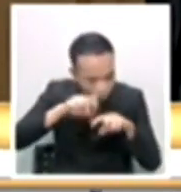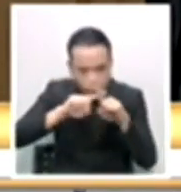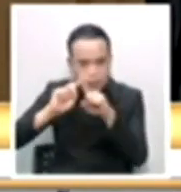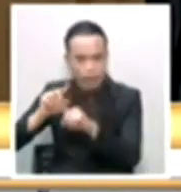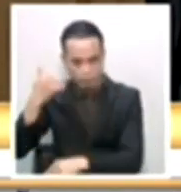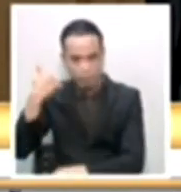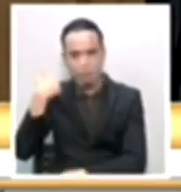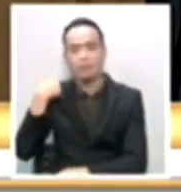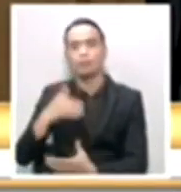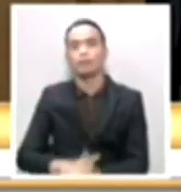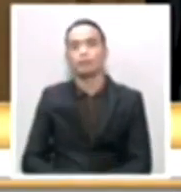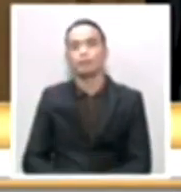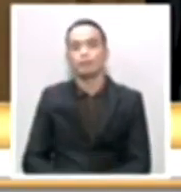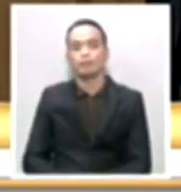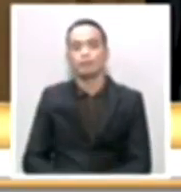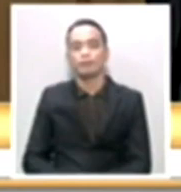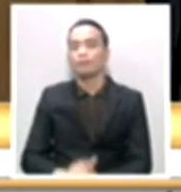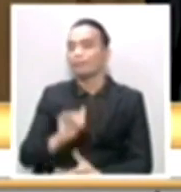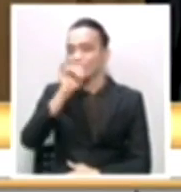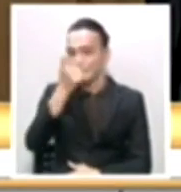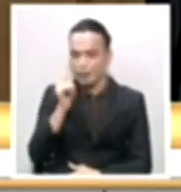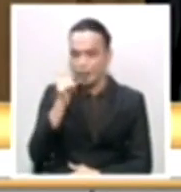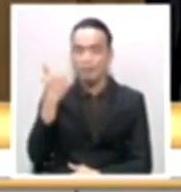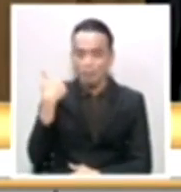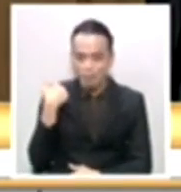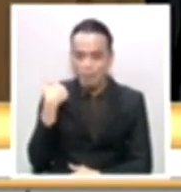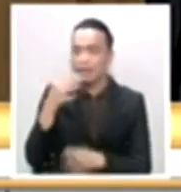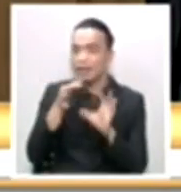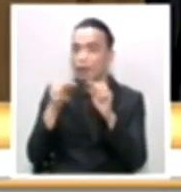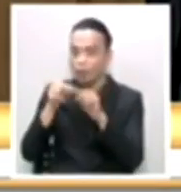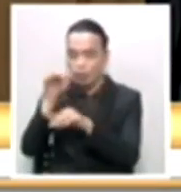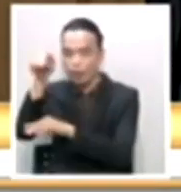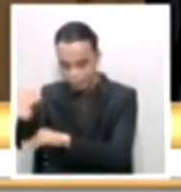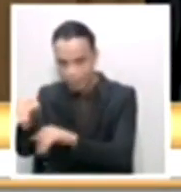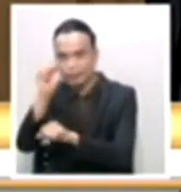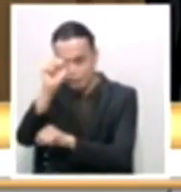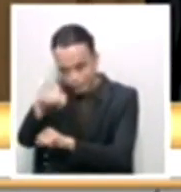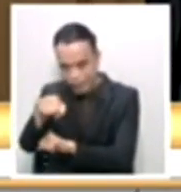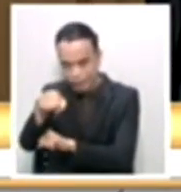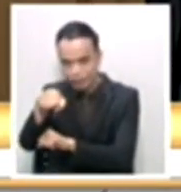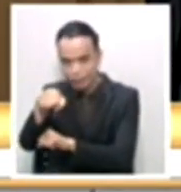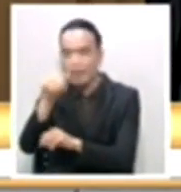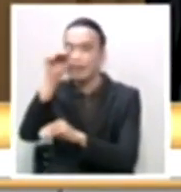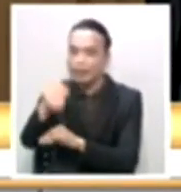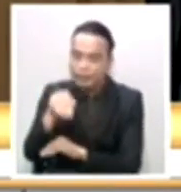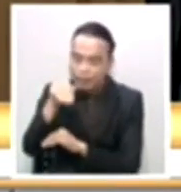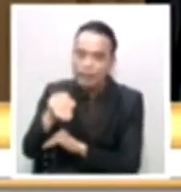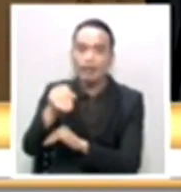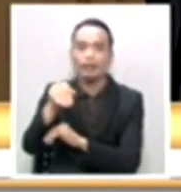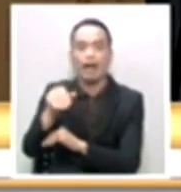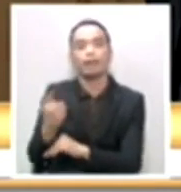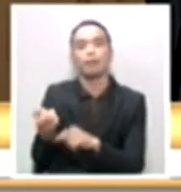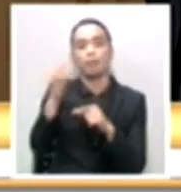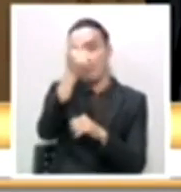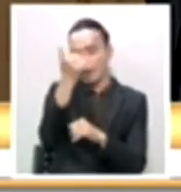ซึ่งในบางส่วนก็จะเป็นเรื่องเกี่ยวกับการเกษตรนะเช่นเกษตรอุตสาหกรรมในบางเรื่องอาจจะ